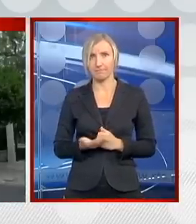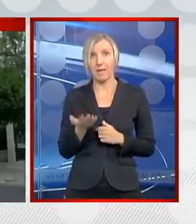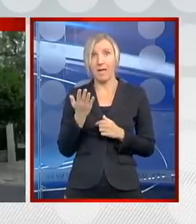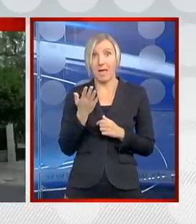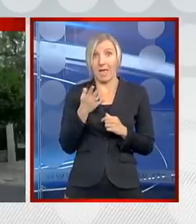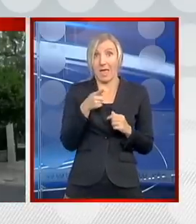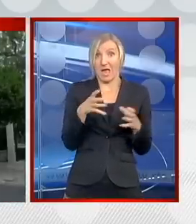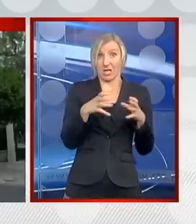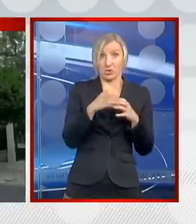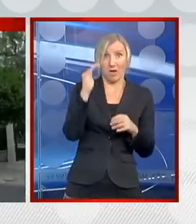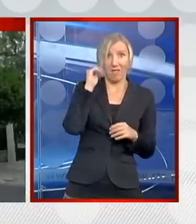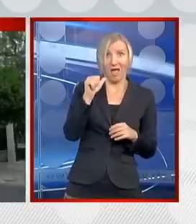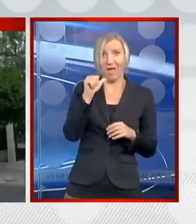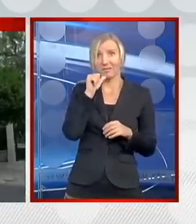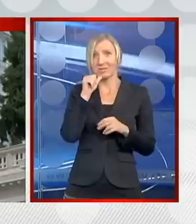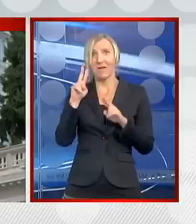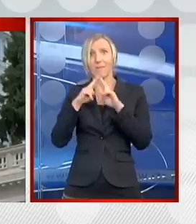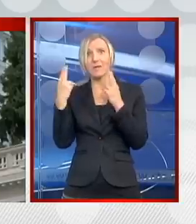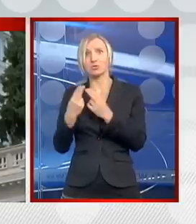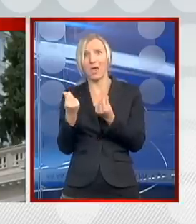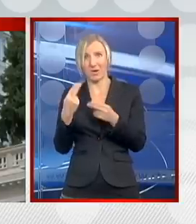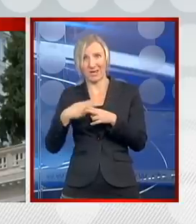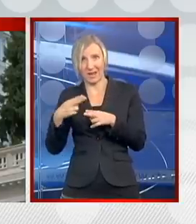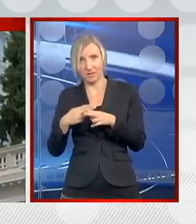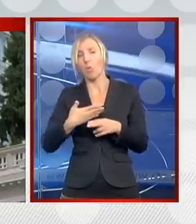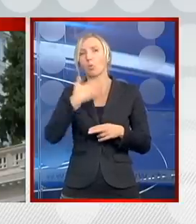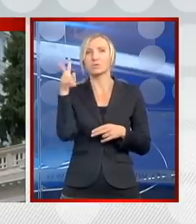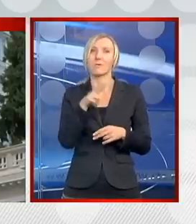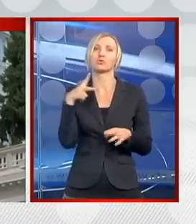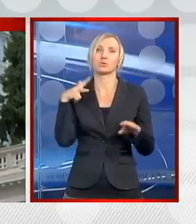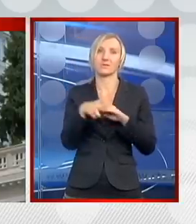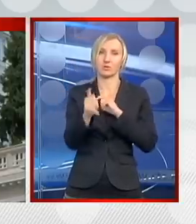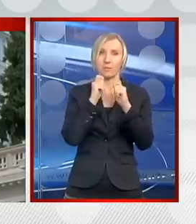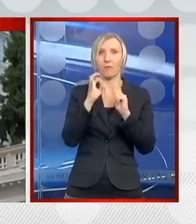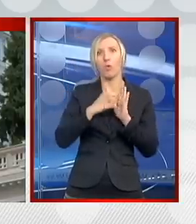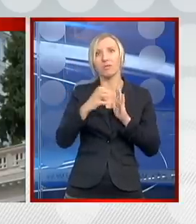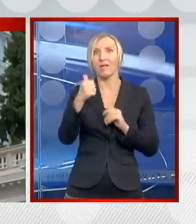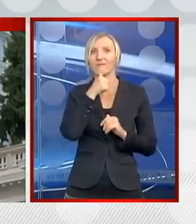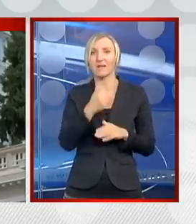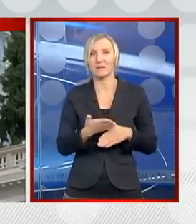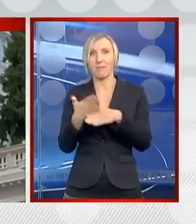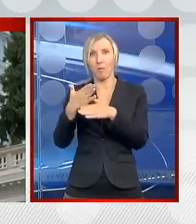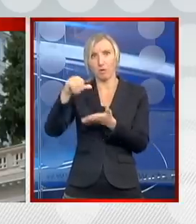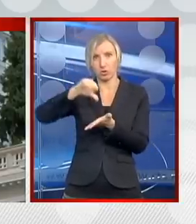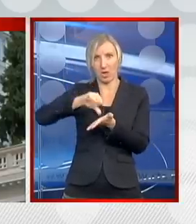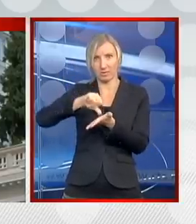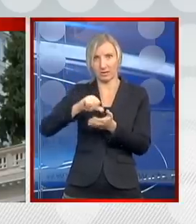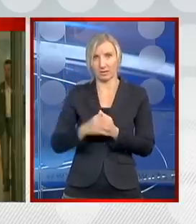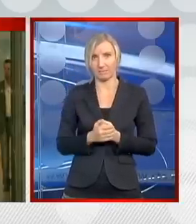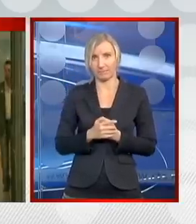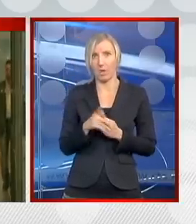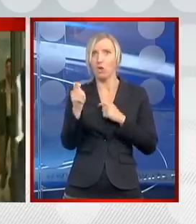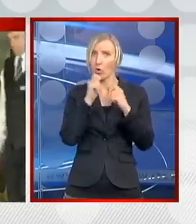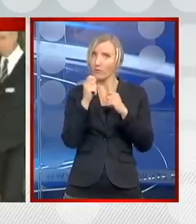Predstavnici grčke vlade i međunarodni kreditori uspešno su završili pregovore o daljoj finansijskoj pomoći Atini. Dogovoreni